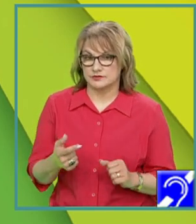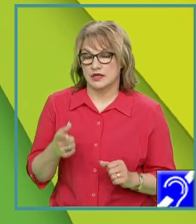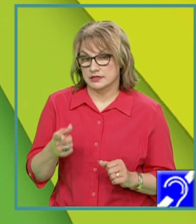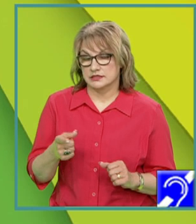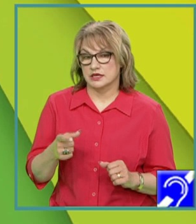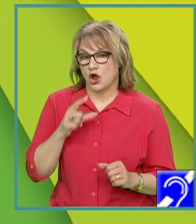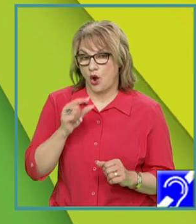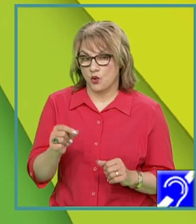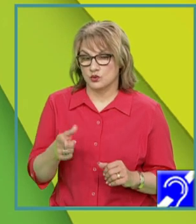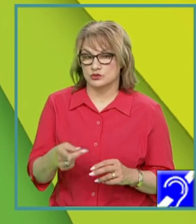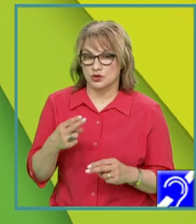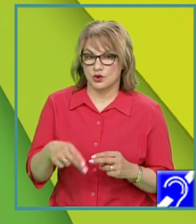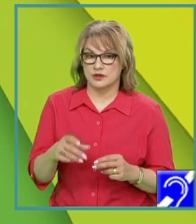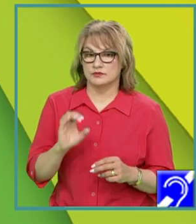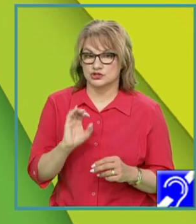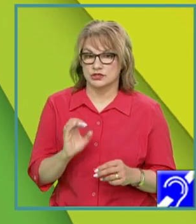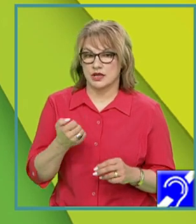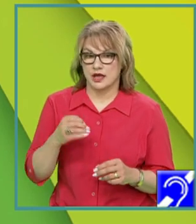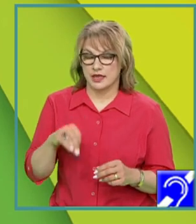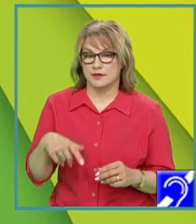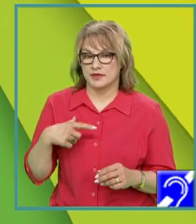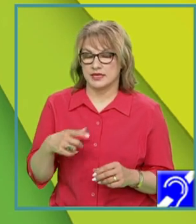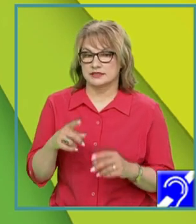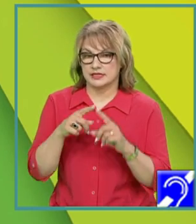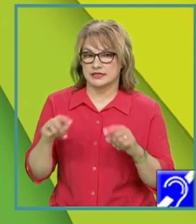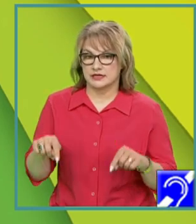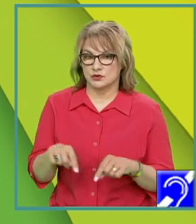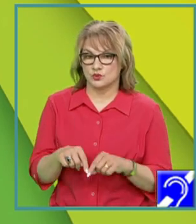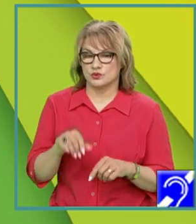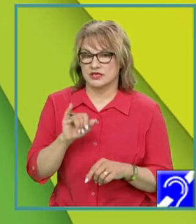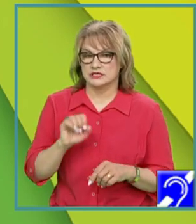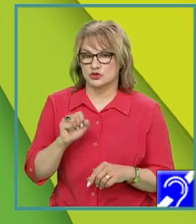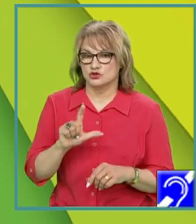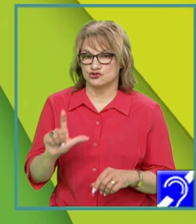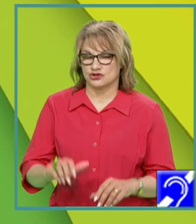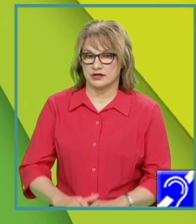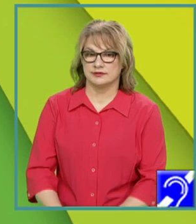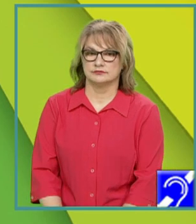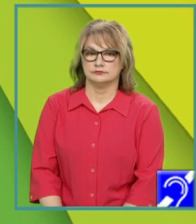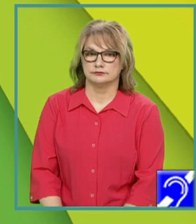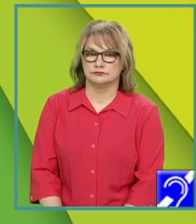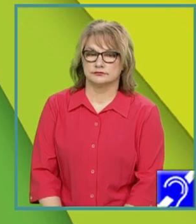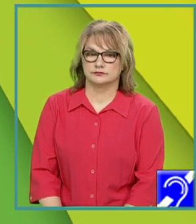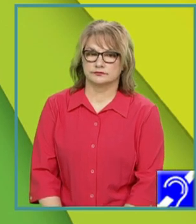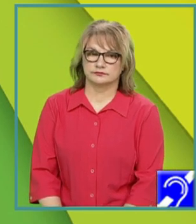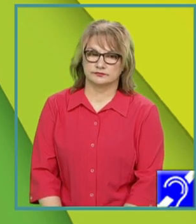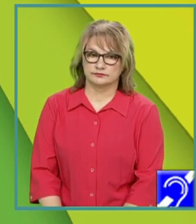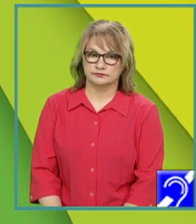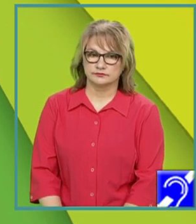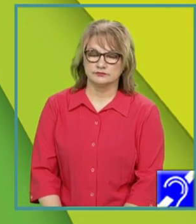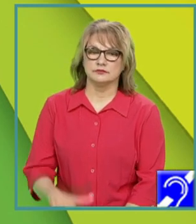concluzionăm că ceea m este triunghi Isus cel cu altă demonstrație